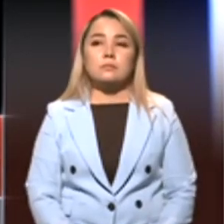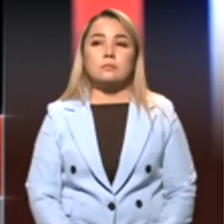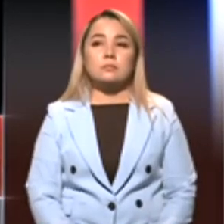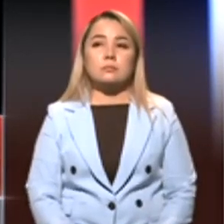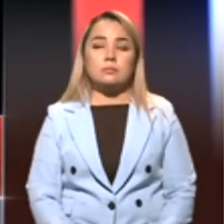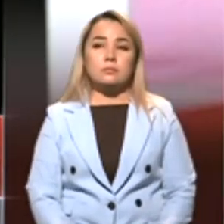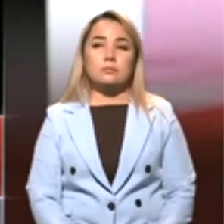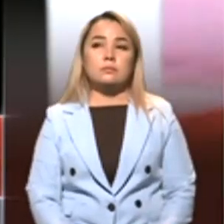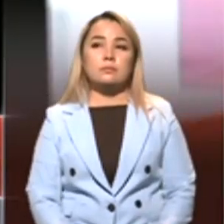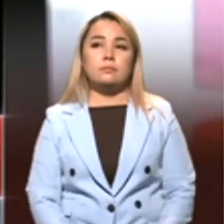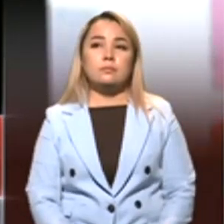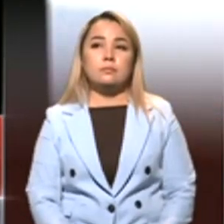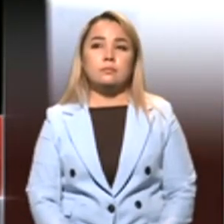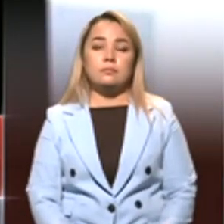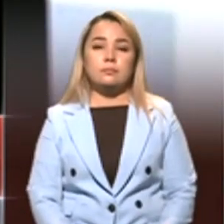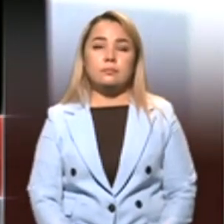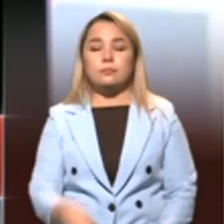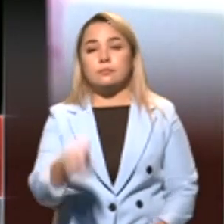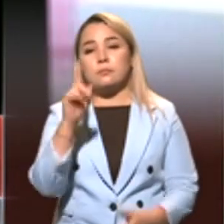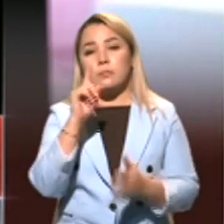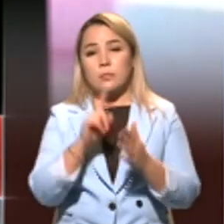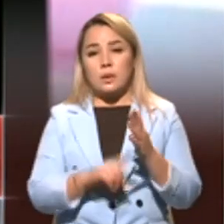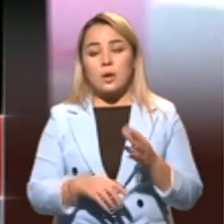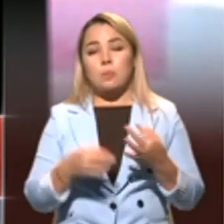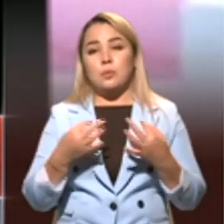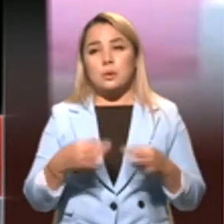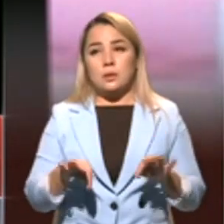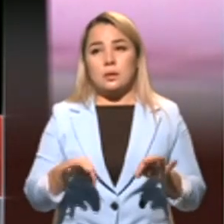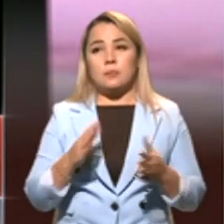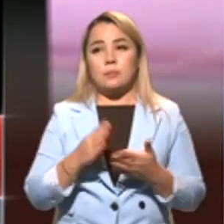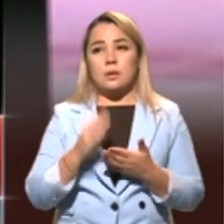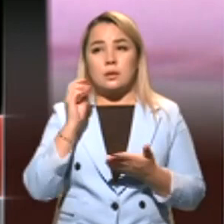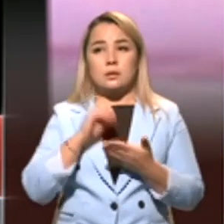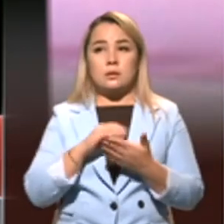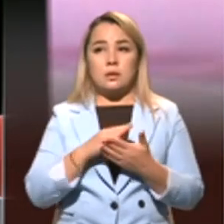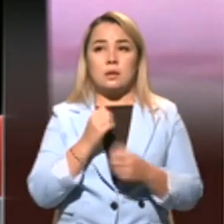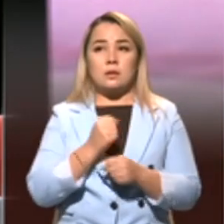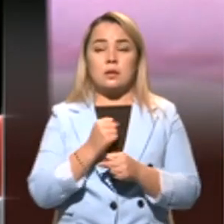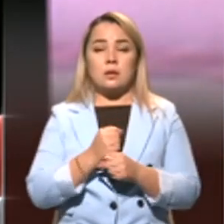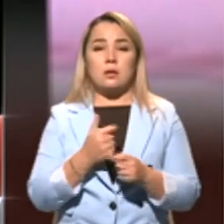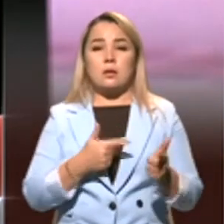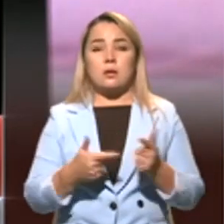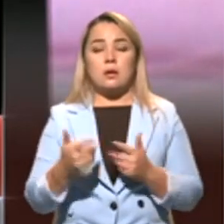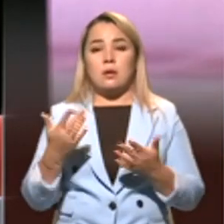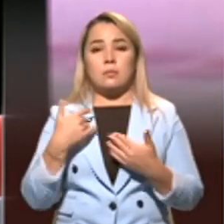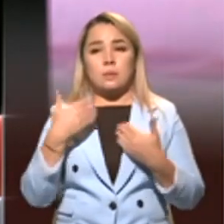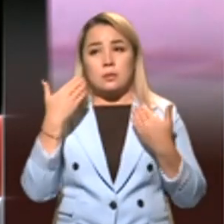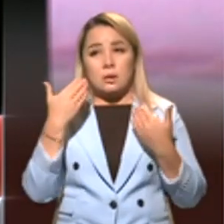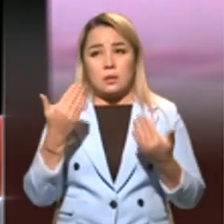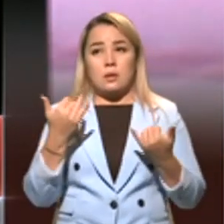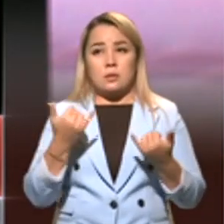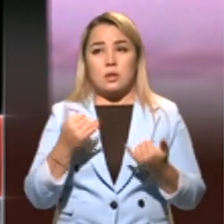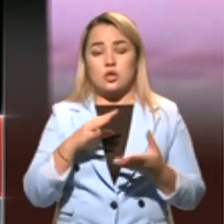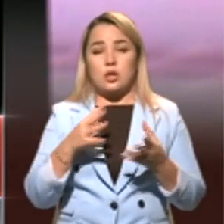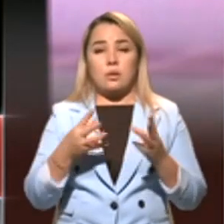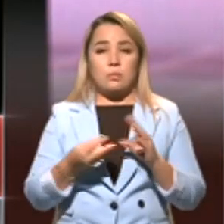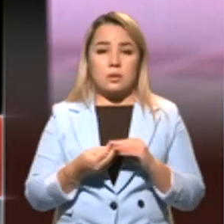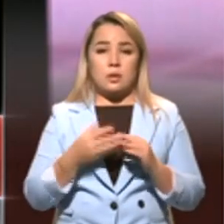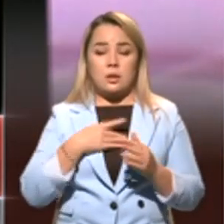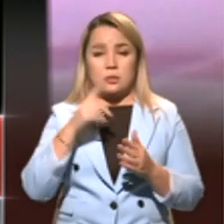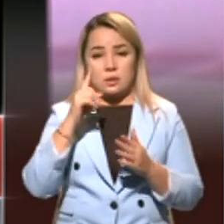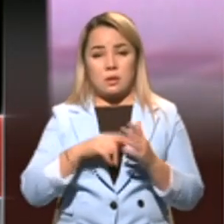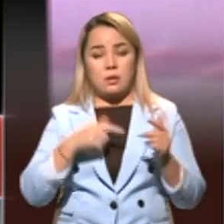Жаңағы діни бостандық индексінің қалай жасалғанын бірақ білмедім. Жалпы бізде